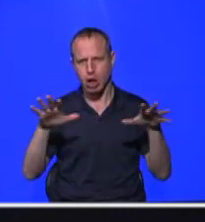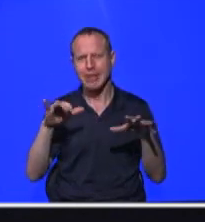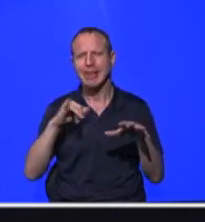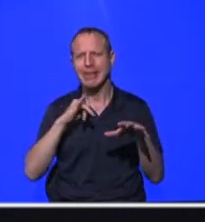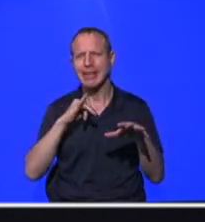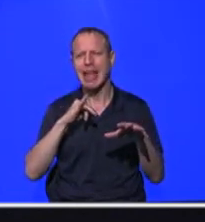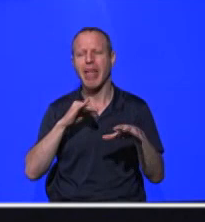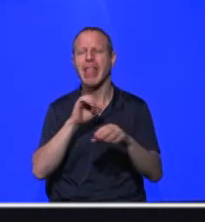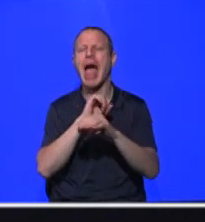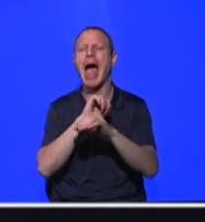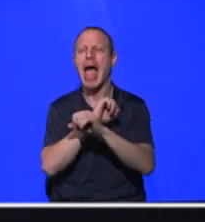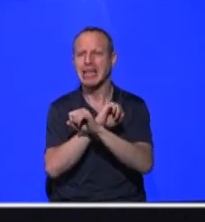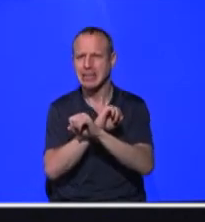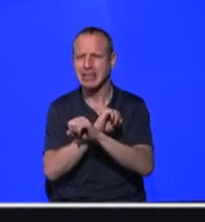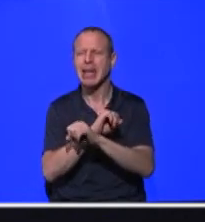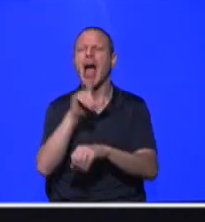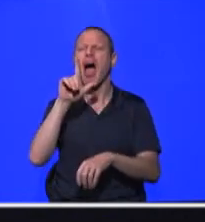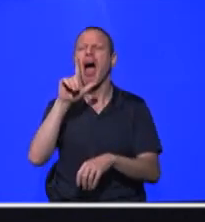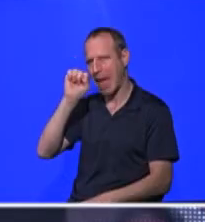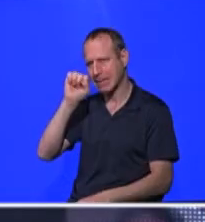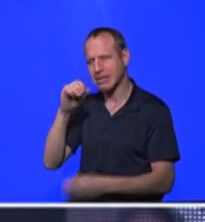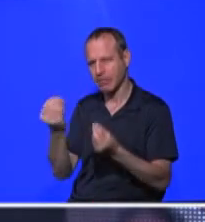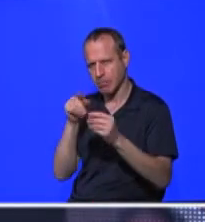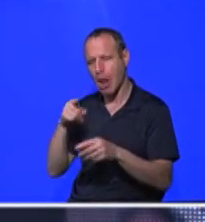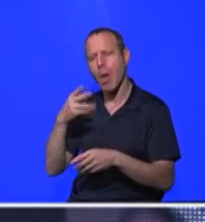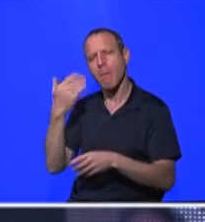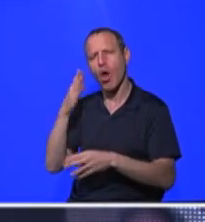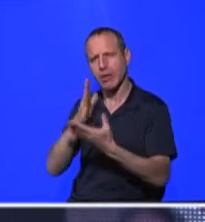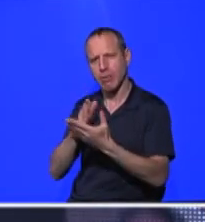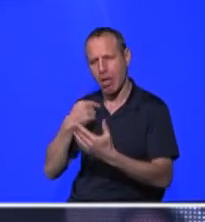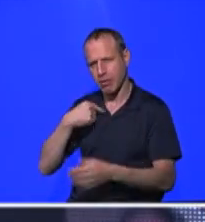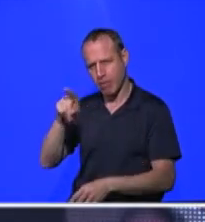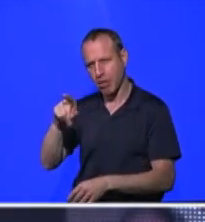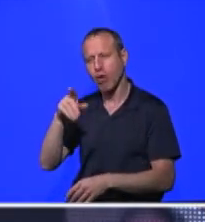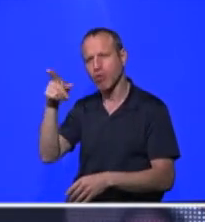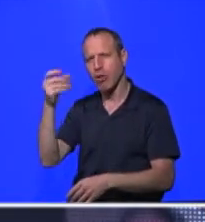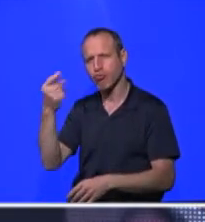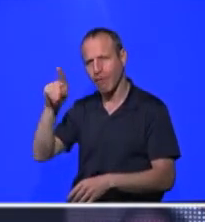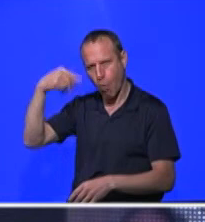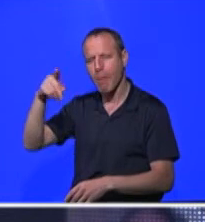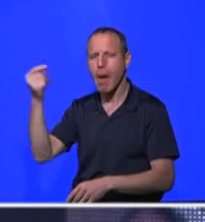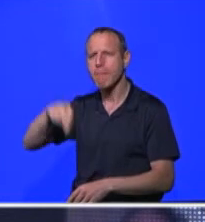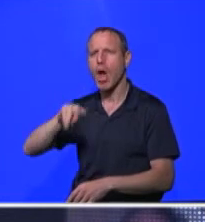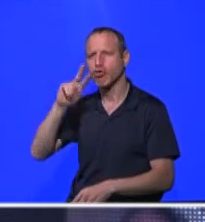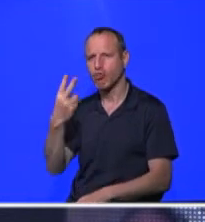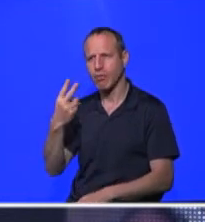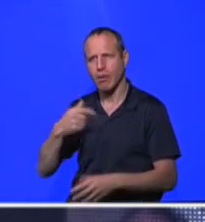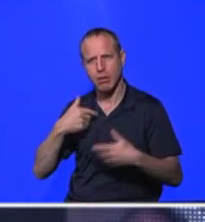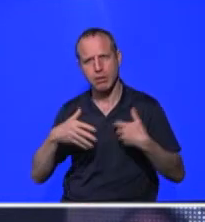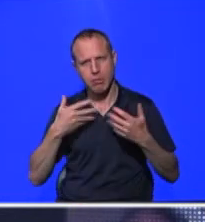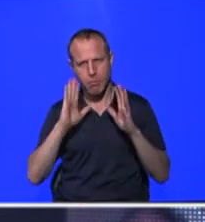מחלות רקע, אבל השב"ס דאגו לציין רק על מה הוא יושב. בוא נקבע אני ואתה שאתה בשבוע הבא מגיע אלינו שוב,